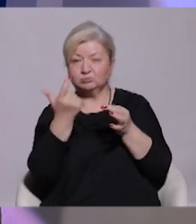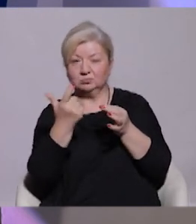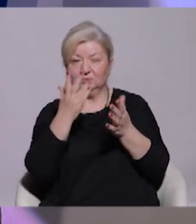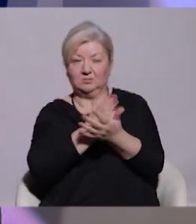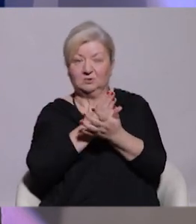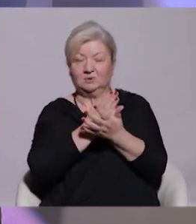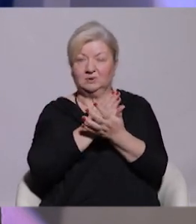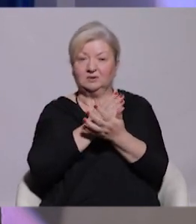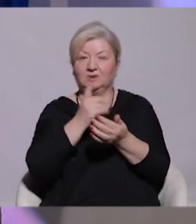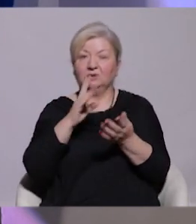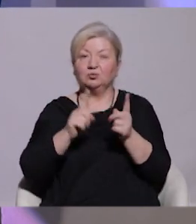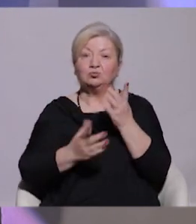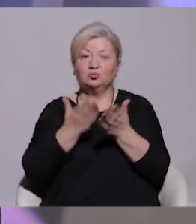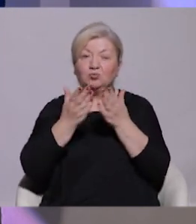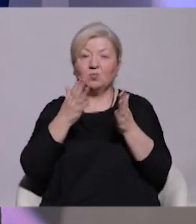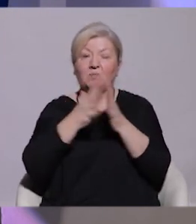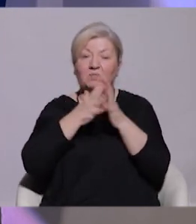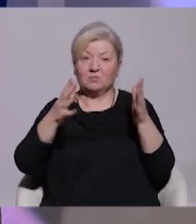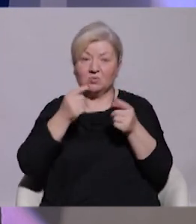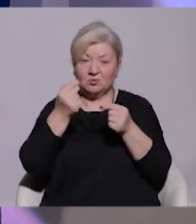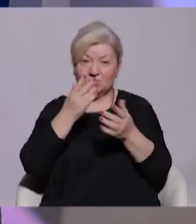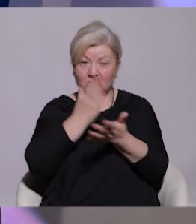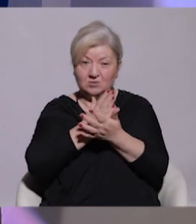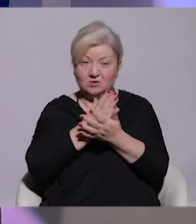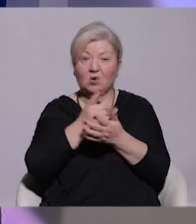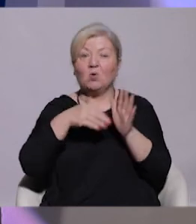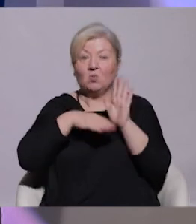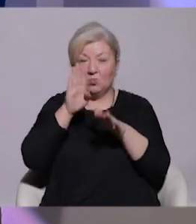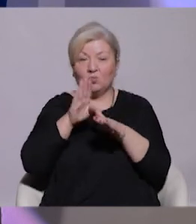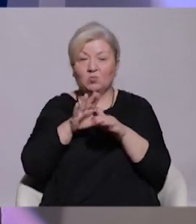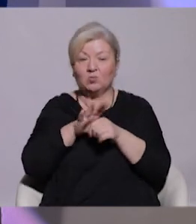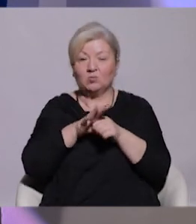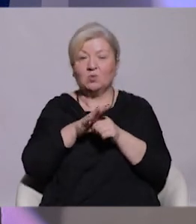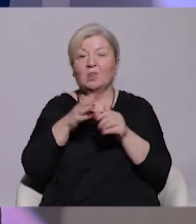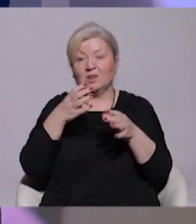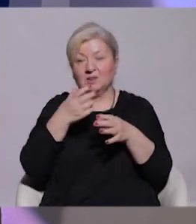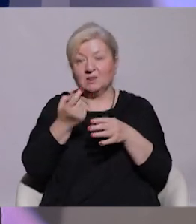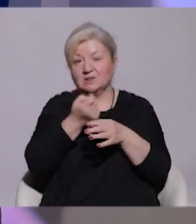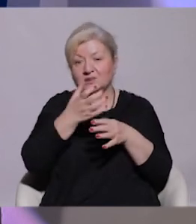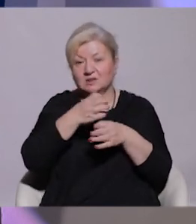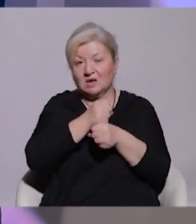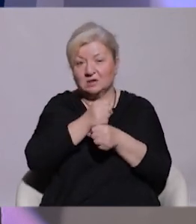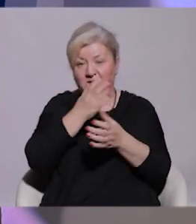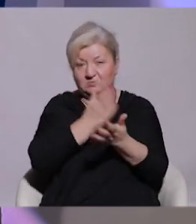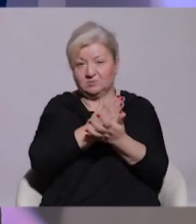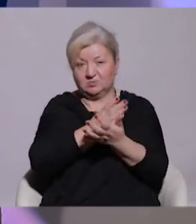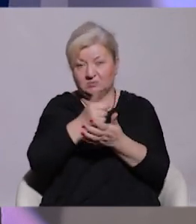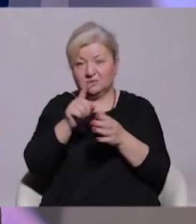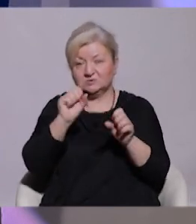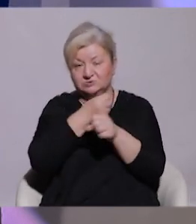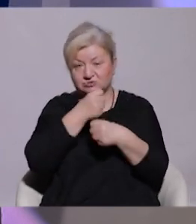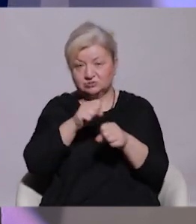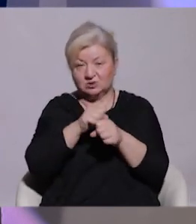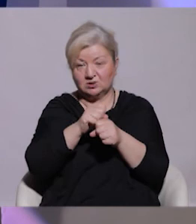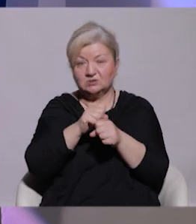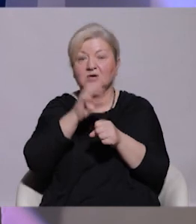სქელია, ანუ შეიძლება მეტი მასა მოდის სიგრძის ერთეულზე, უფრო ნაკლებია აი აქედან გამომდინარე